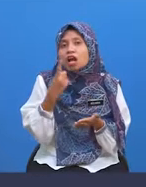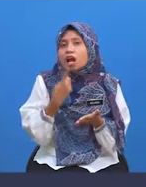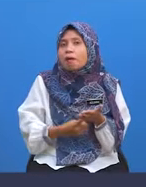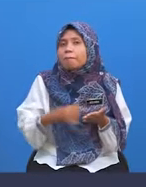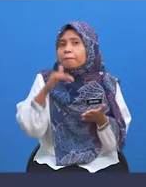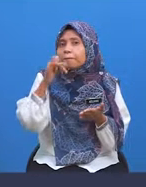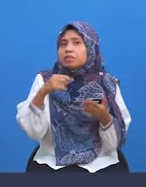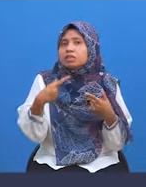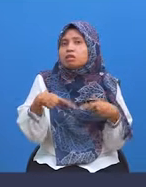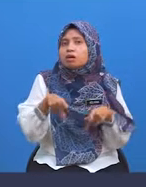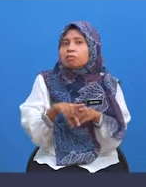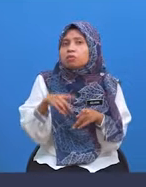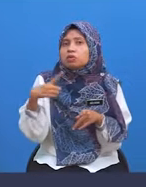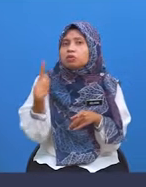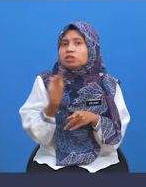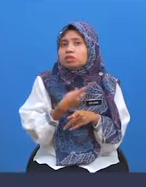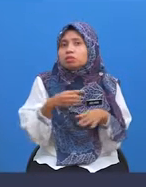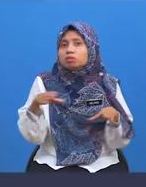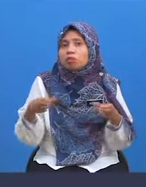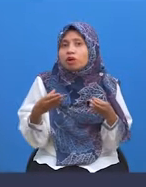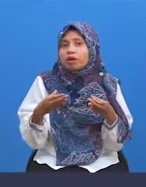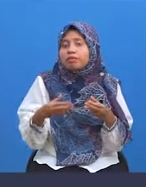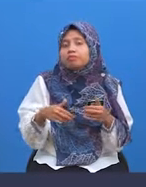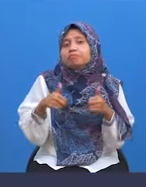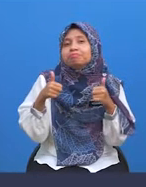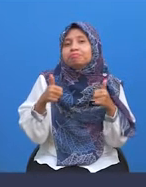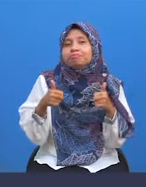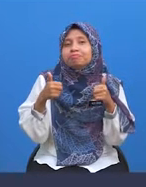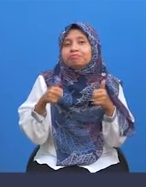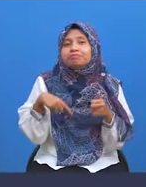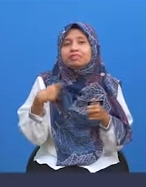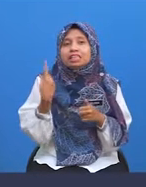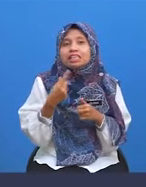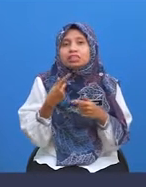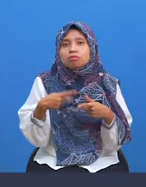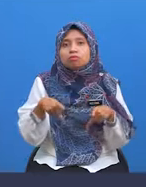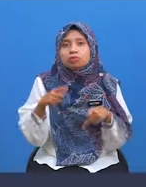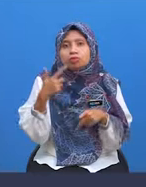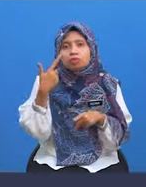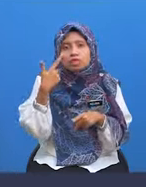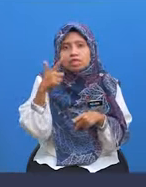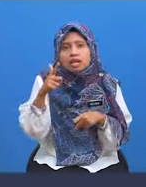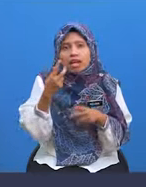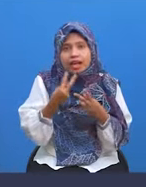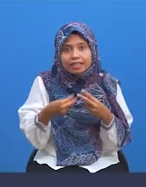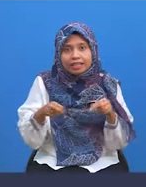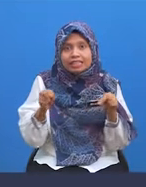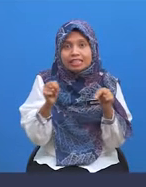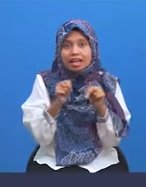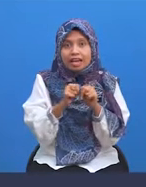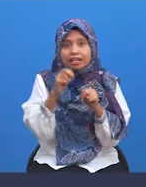Dan akhir sekali, apa yang perlu kita buat? Bagus semua. Kita perlu lihat nilai